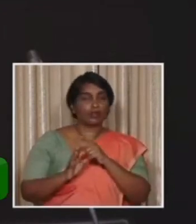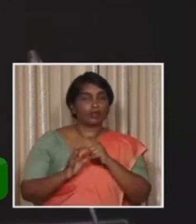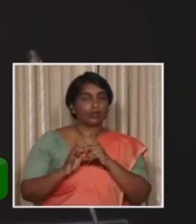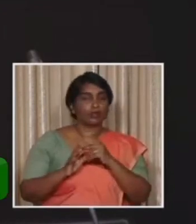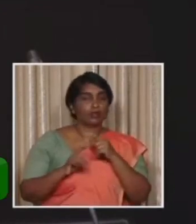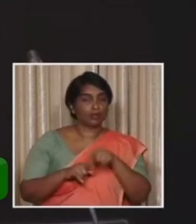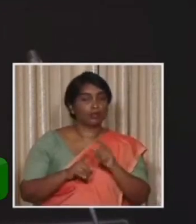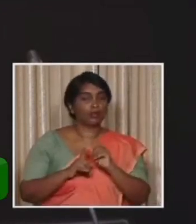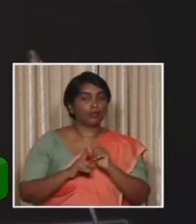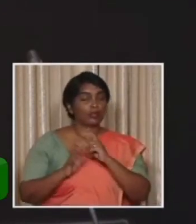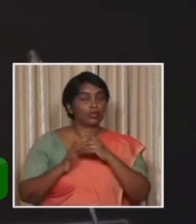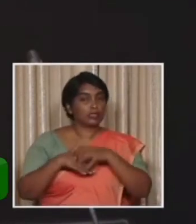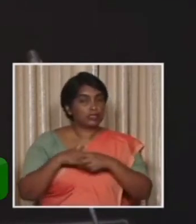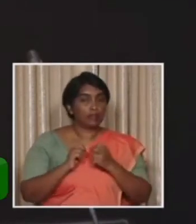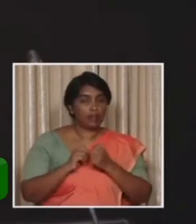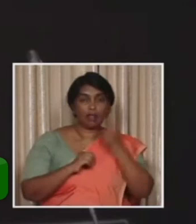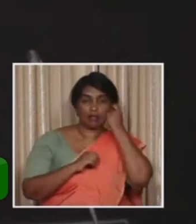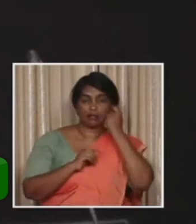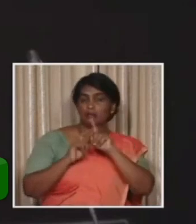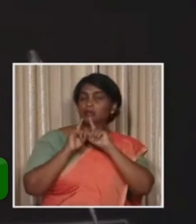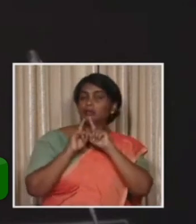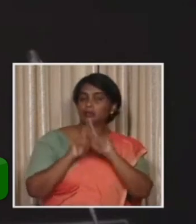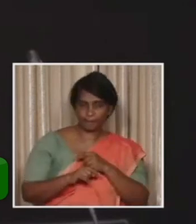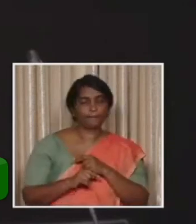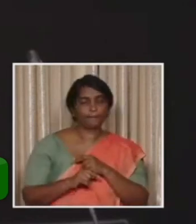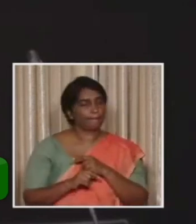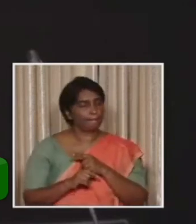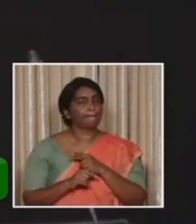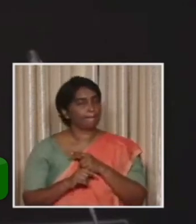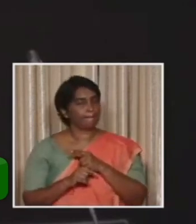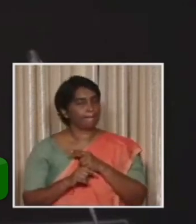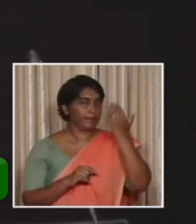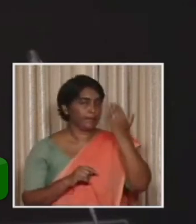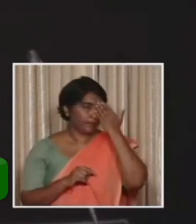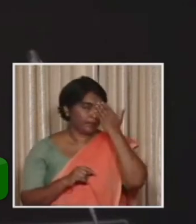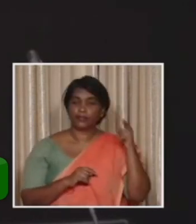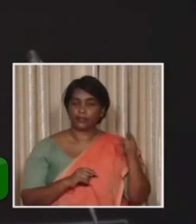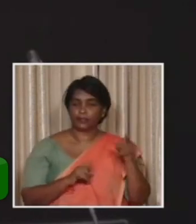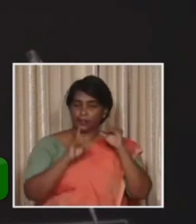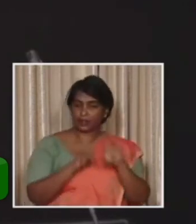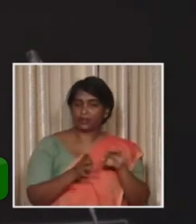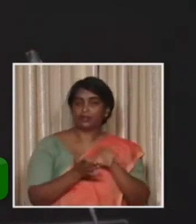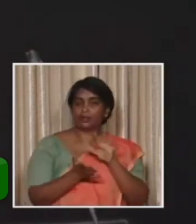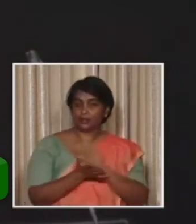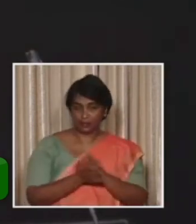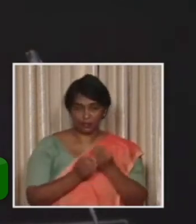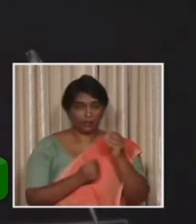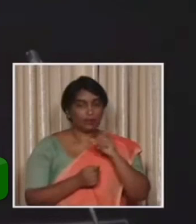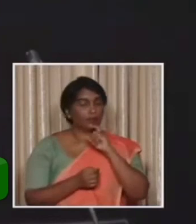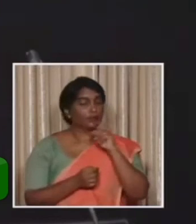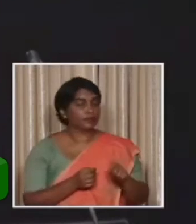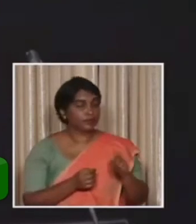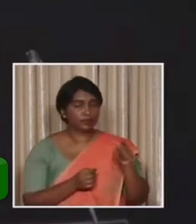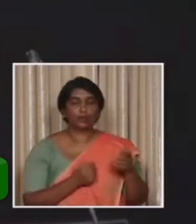அவர் இனவாத ரீதியான கருத்துக்களை கக்கியிருந்தார். ஒரு தமிழ் நீதிபதி அவ்வாறான தீர்ப்புகளை வழங்க முடியாது, அவர் ஒரு தமிழ் நீதிபதியாக